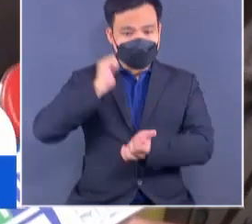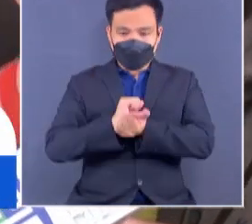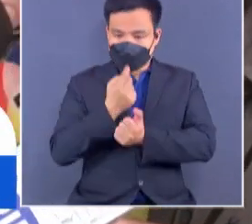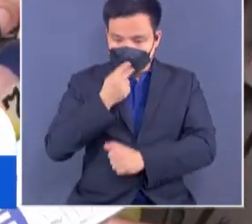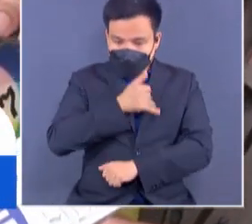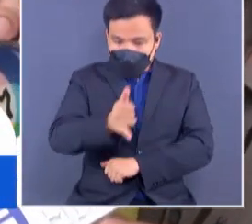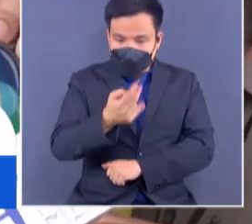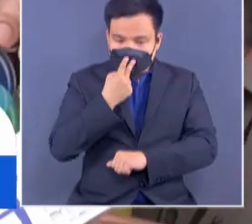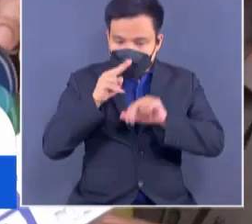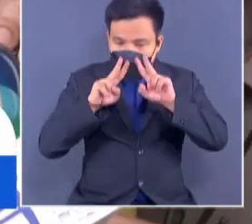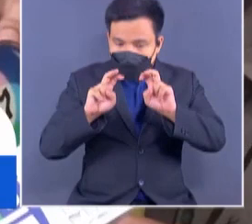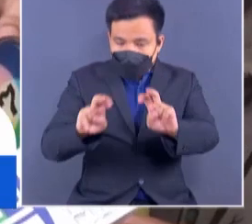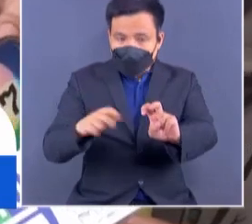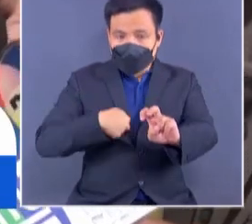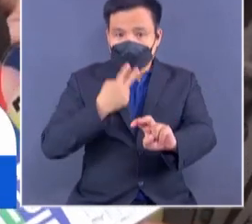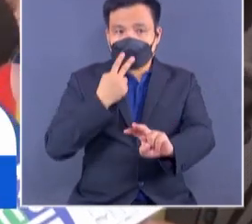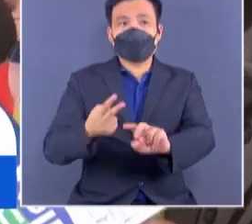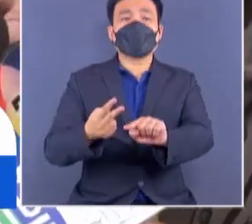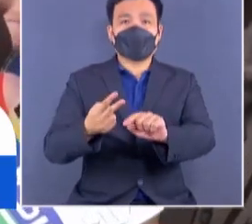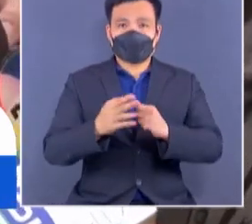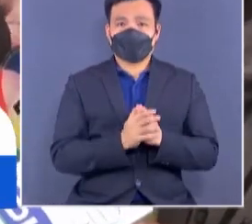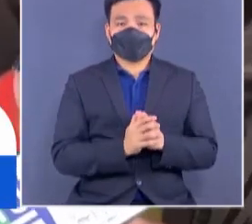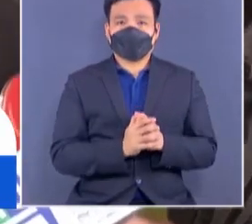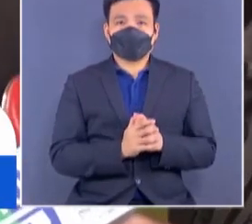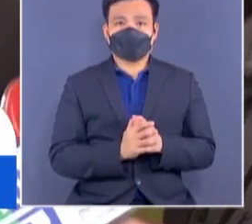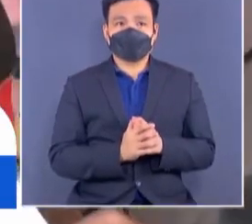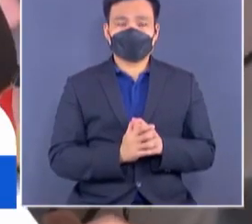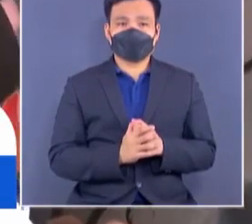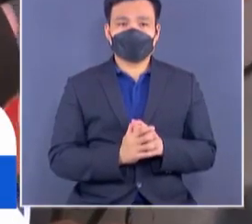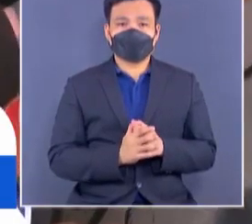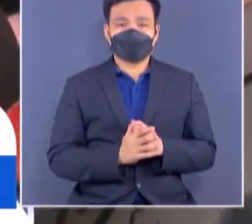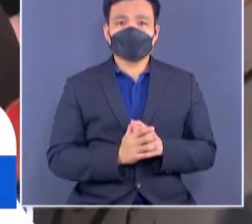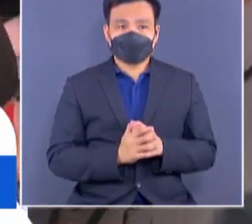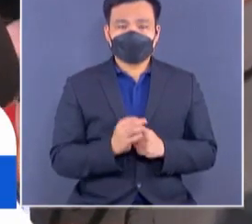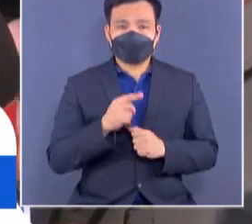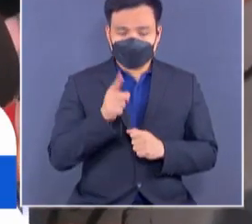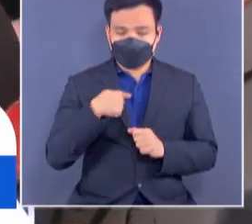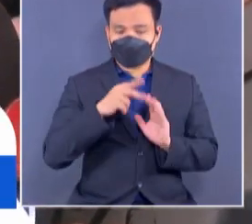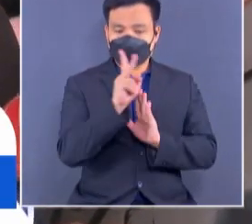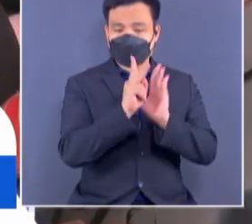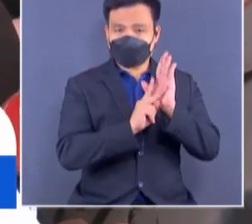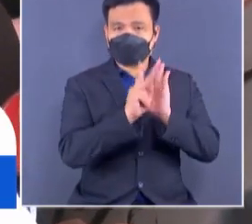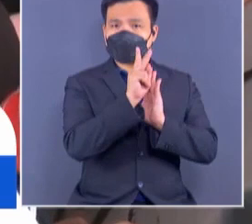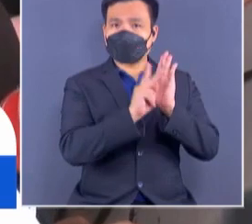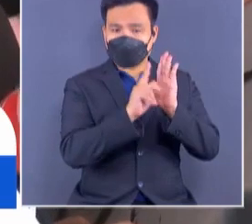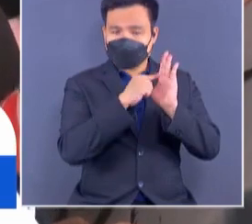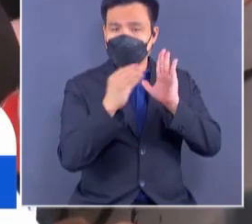ไปดำเนินคดีแค่นั้นเองอย่ามาโยงกฎหมายทุกชนิด